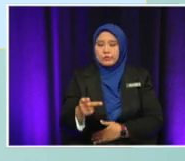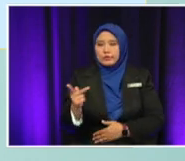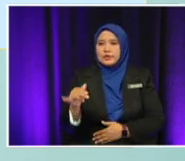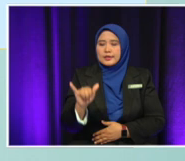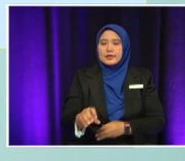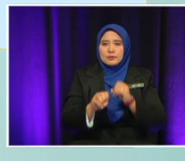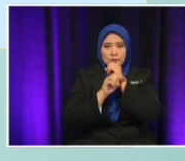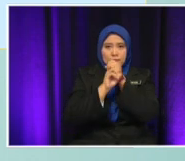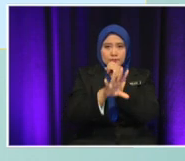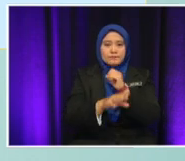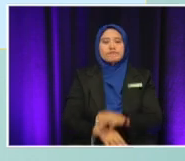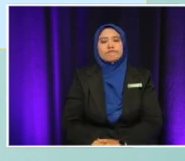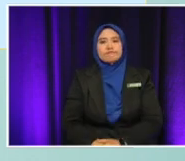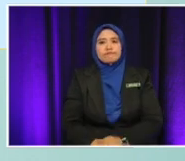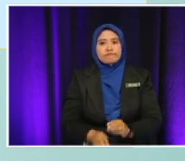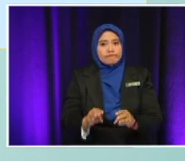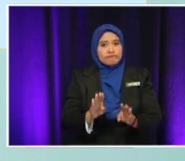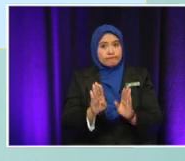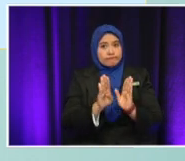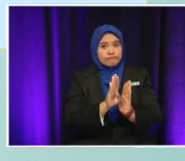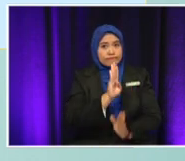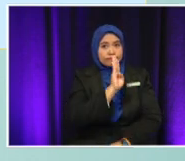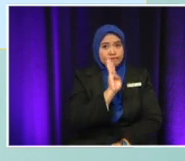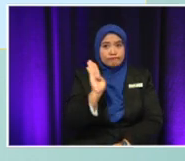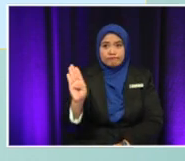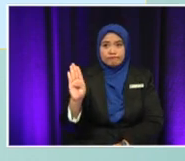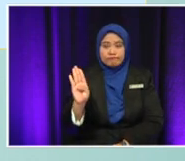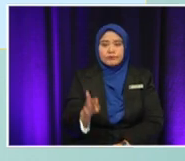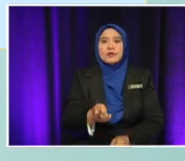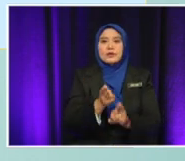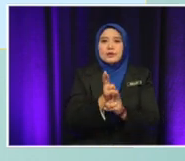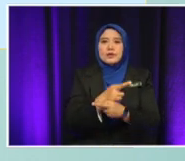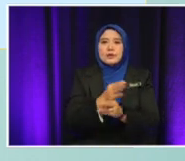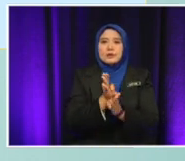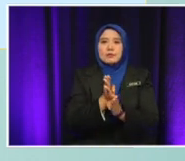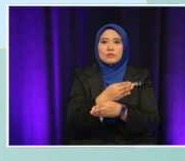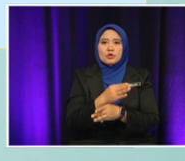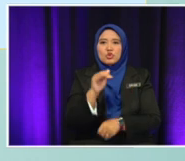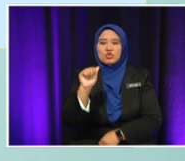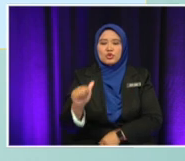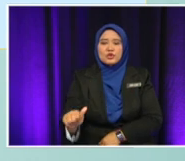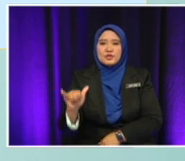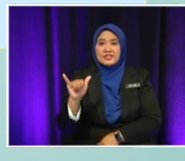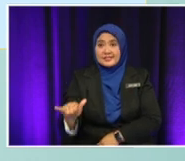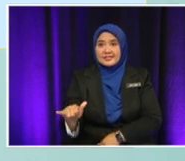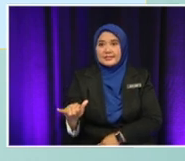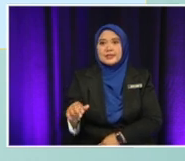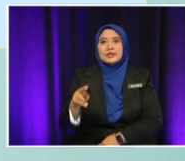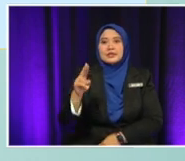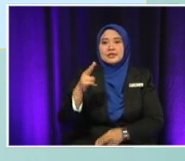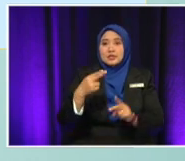yang unik seperti penggunaan skema warna dan grafik yang terang menarik perhatian audience ini penting